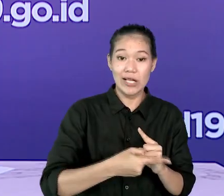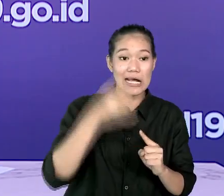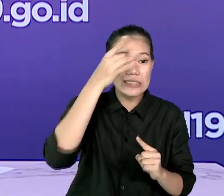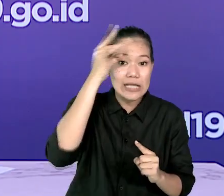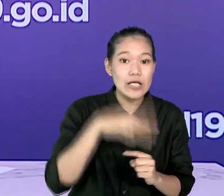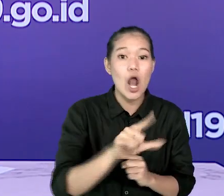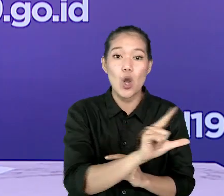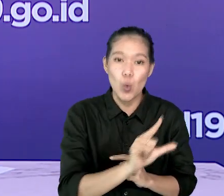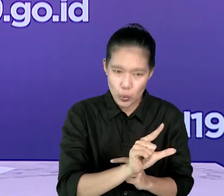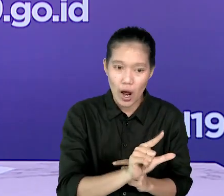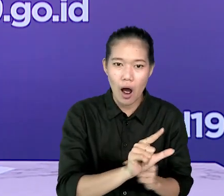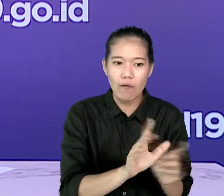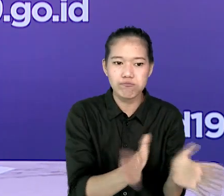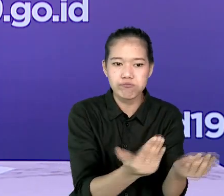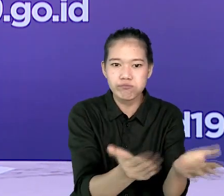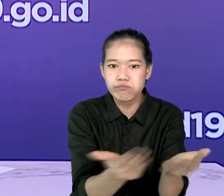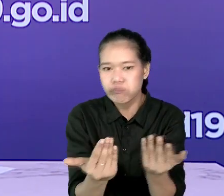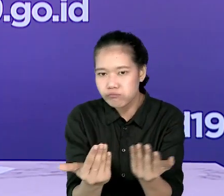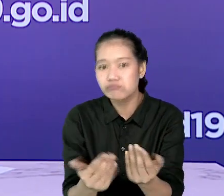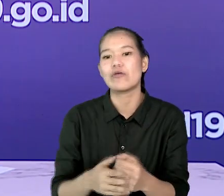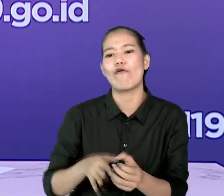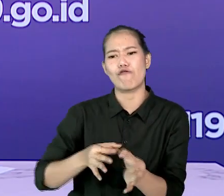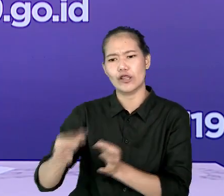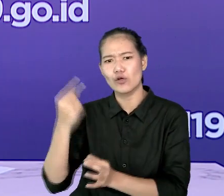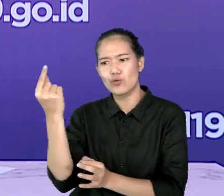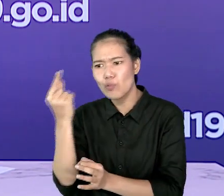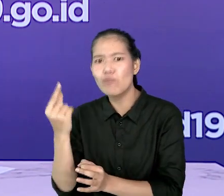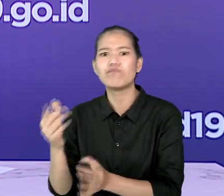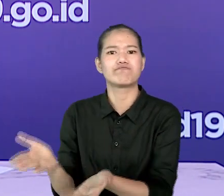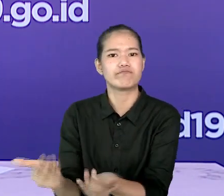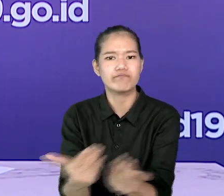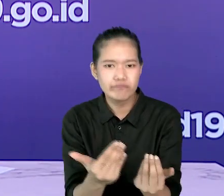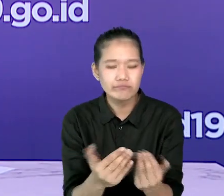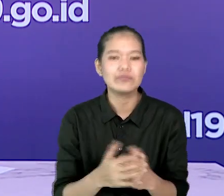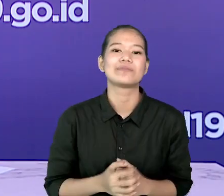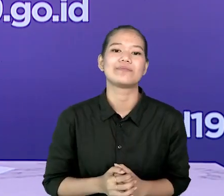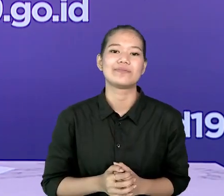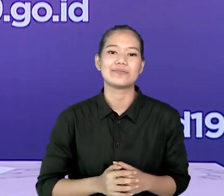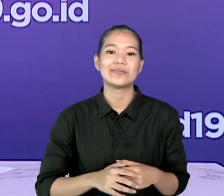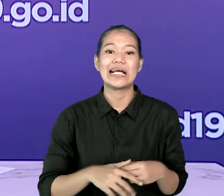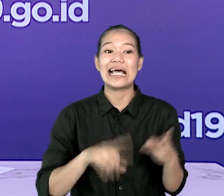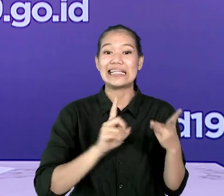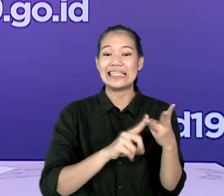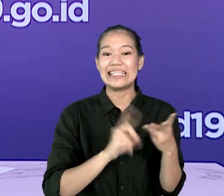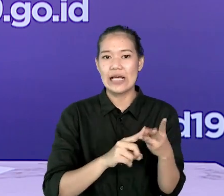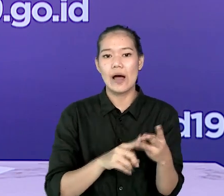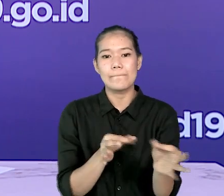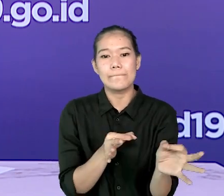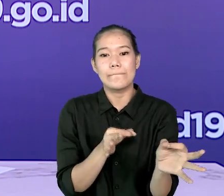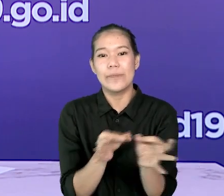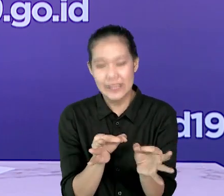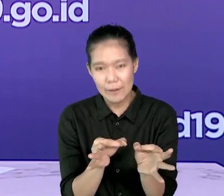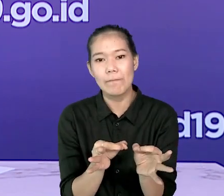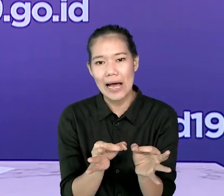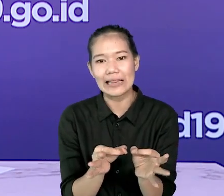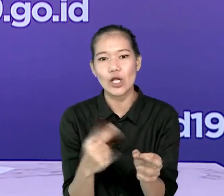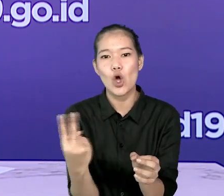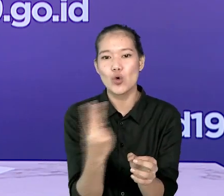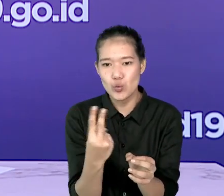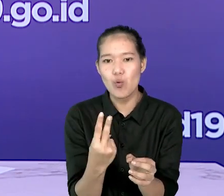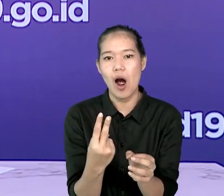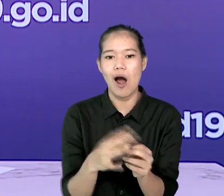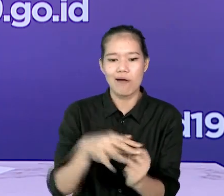kelurahan dan di setiap fasilitas publik. Ketiga, pendekatan dua arah, top down dan bottom up,